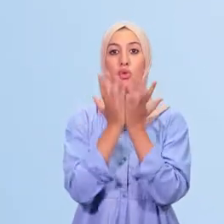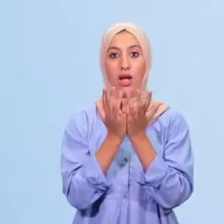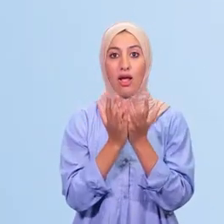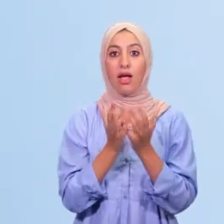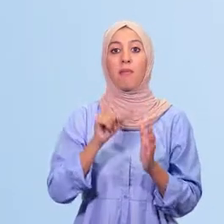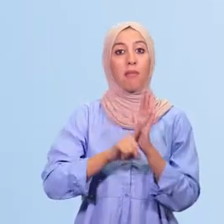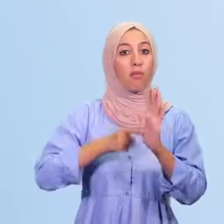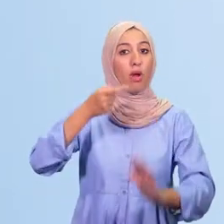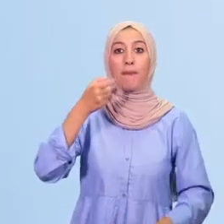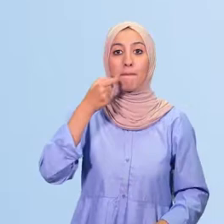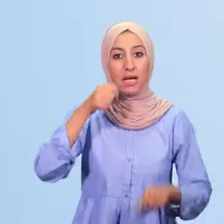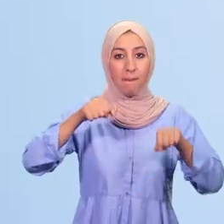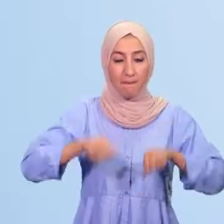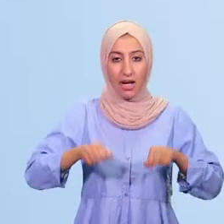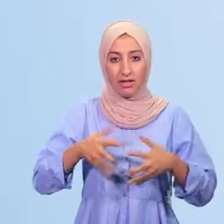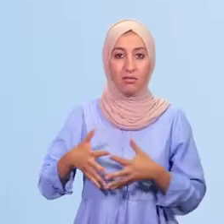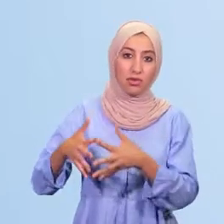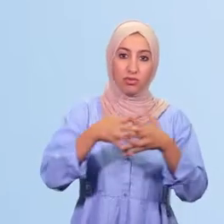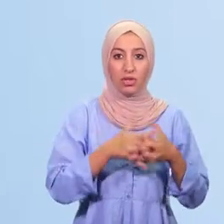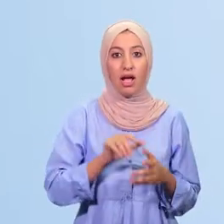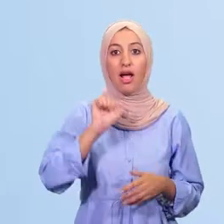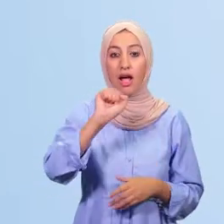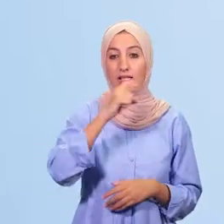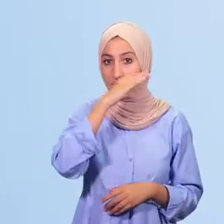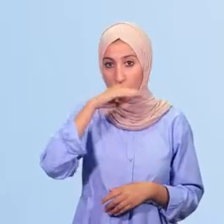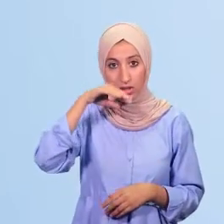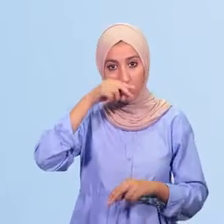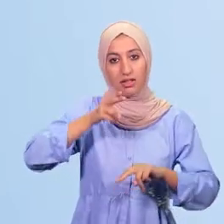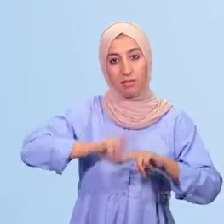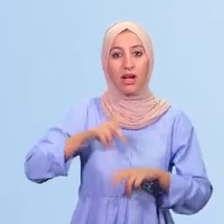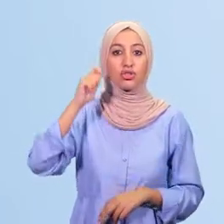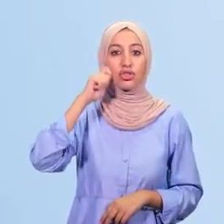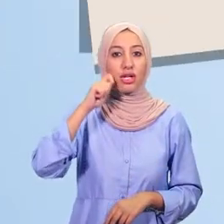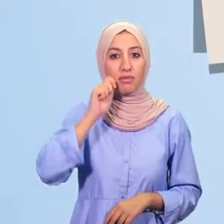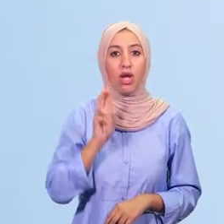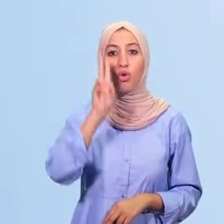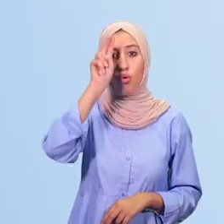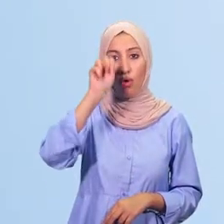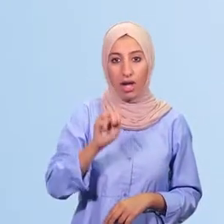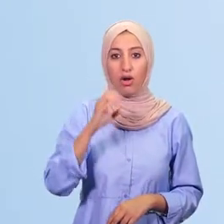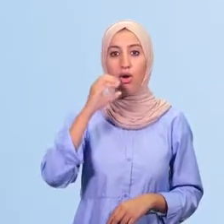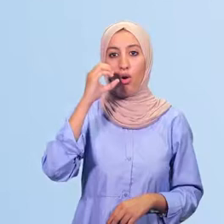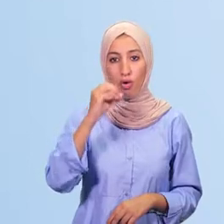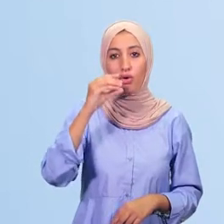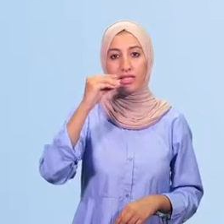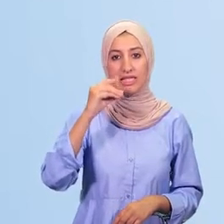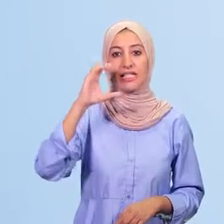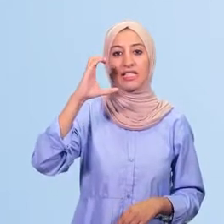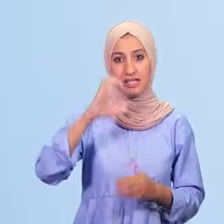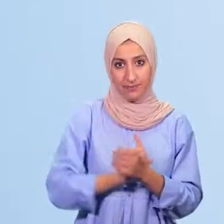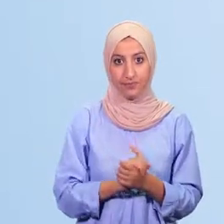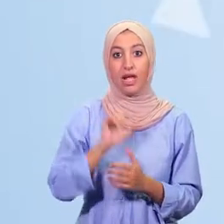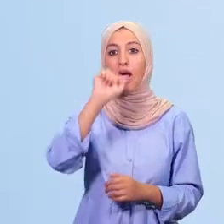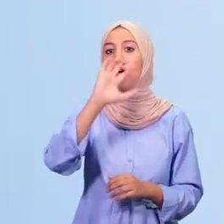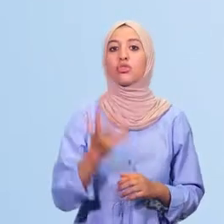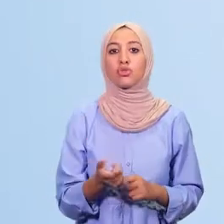مقدمتها مكتب الأمم المتحدة المعني بالمخدرات والجريمة UNODC، إذ حققت هذه الشراكة مجموعة